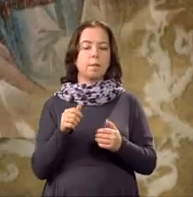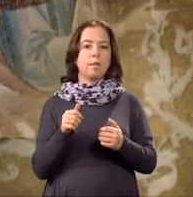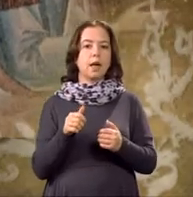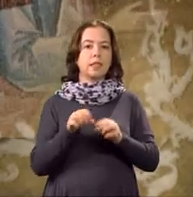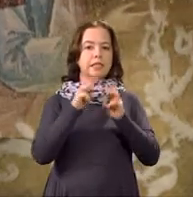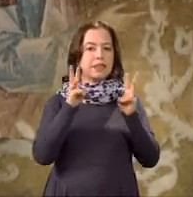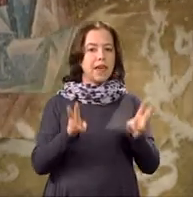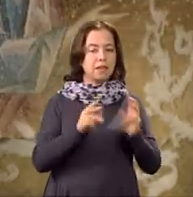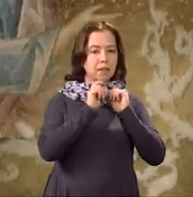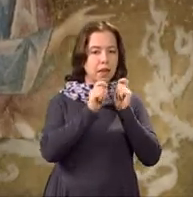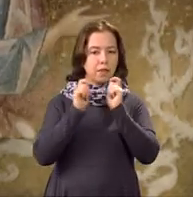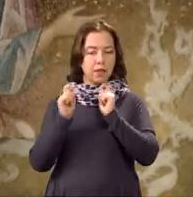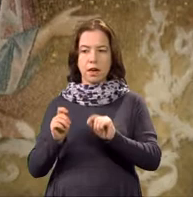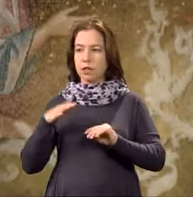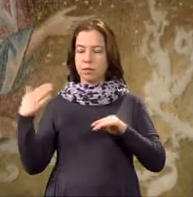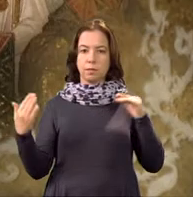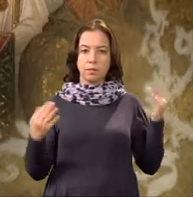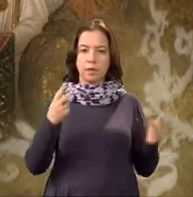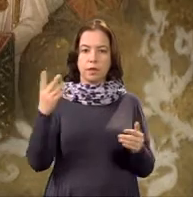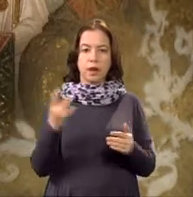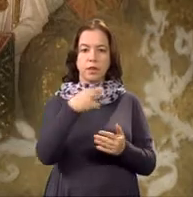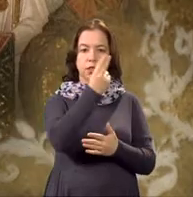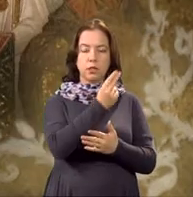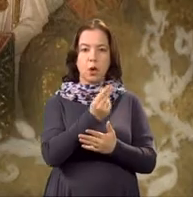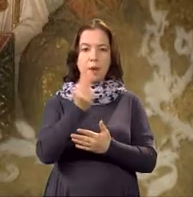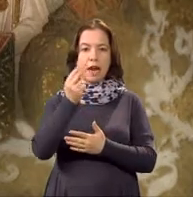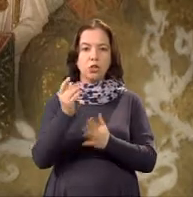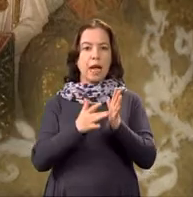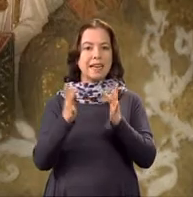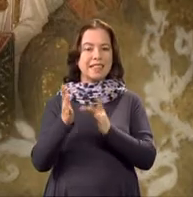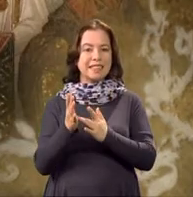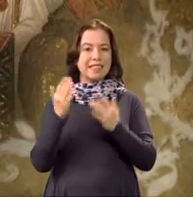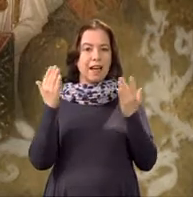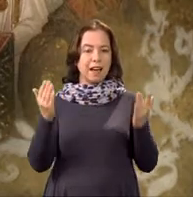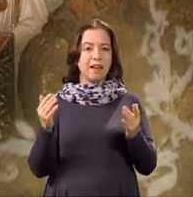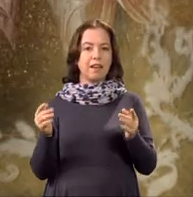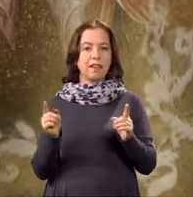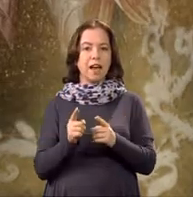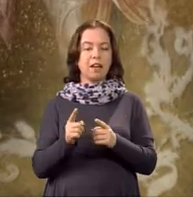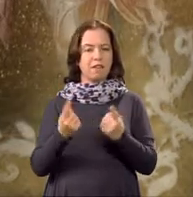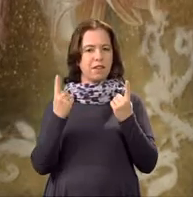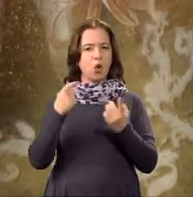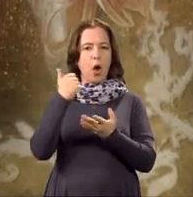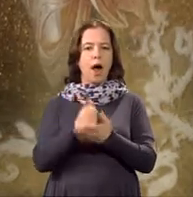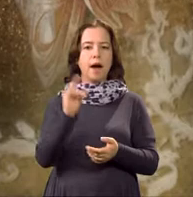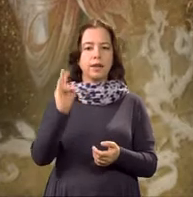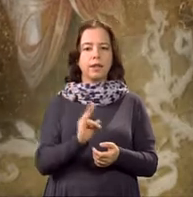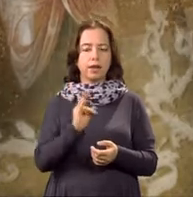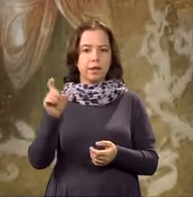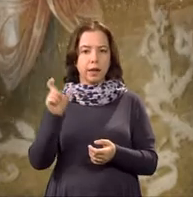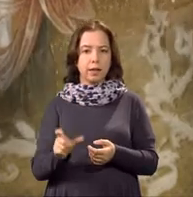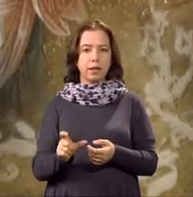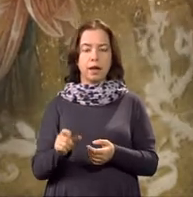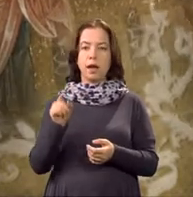дарами на два боки двічі зображено Христа як великого архієрея, який одній групі